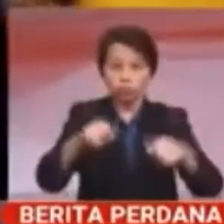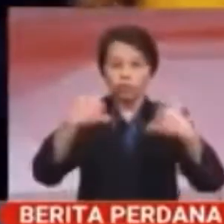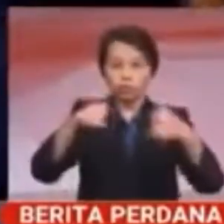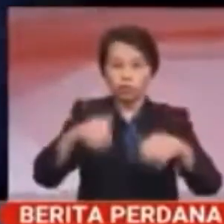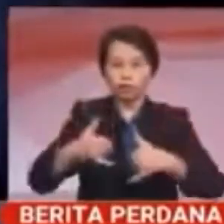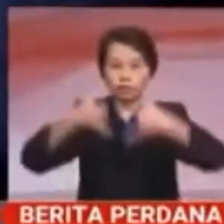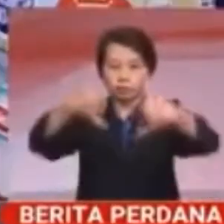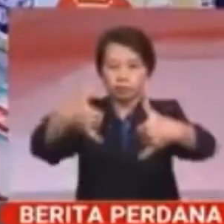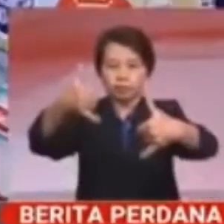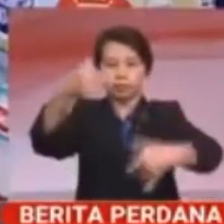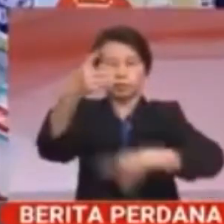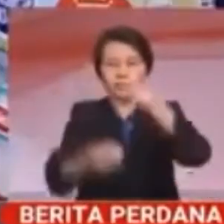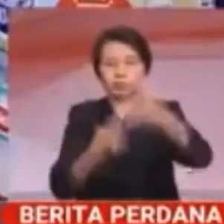Piala Dunia.